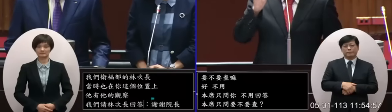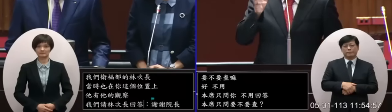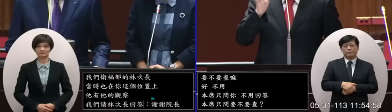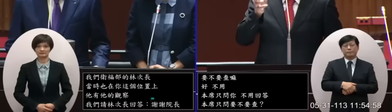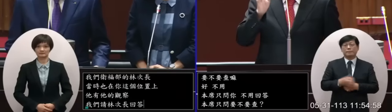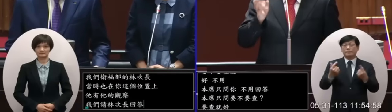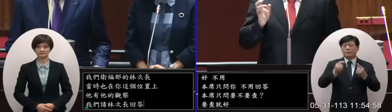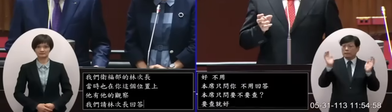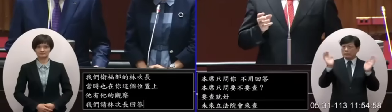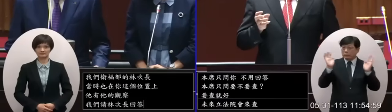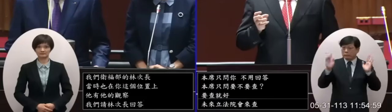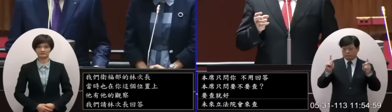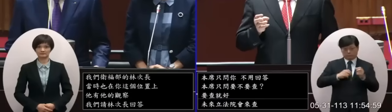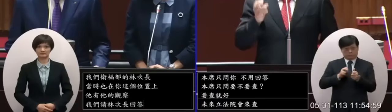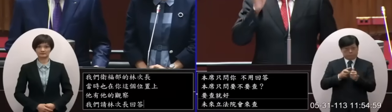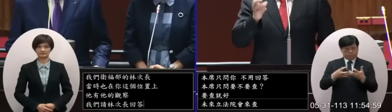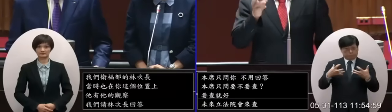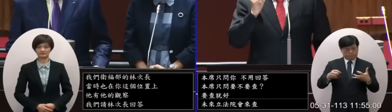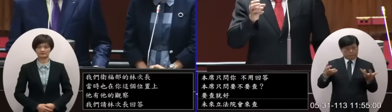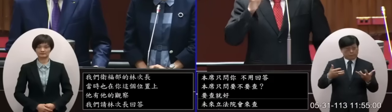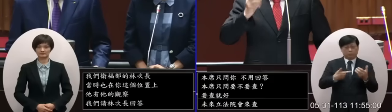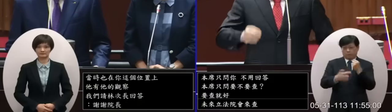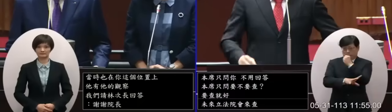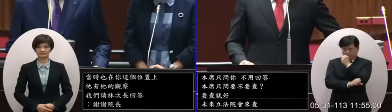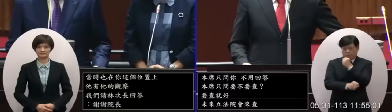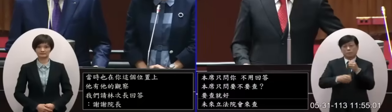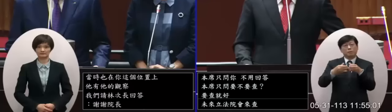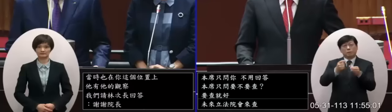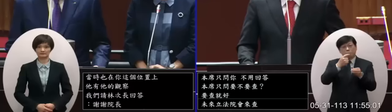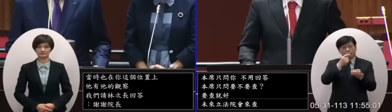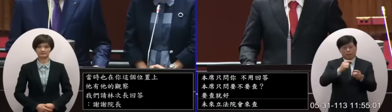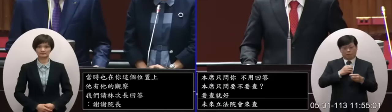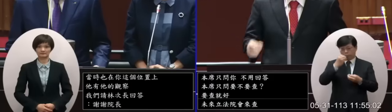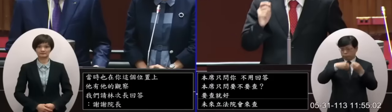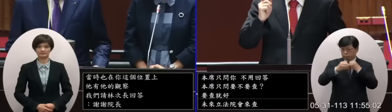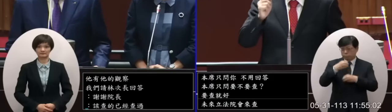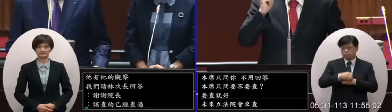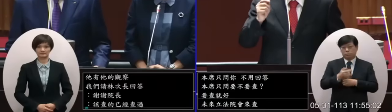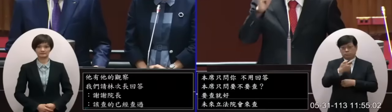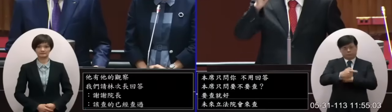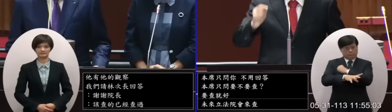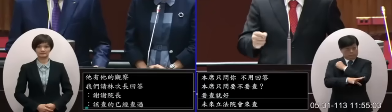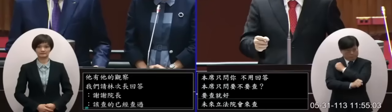连孩子的营养，最基本的蛋白质的摄取，